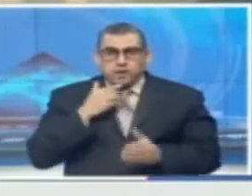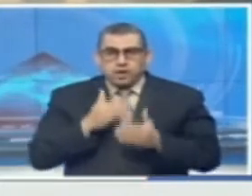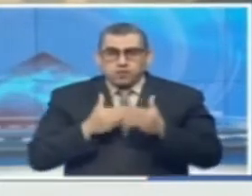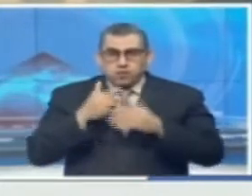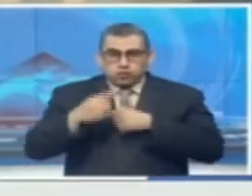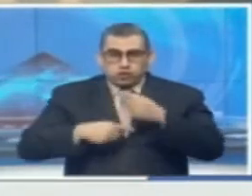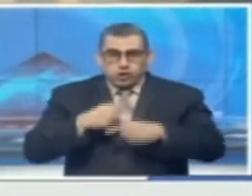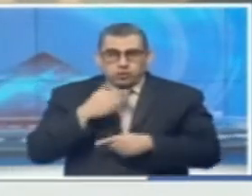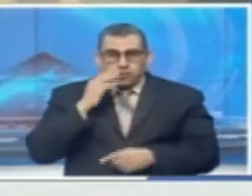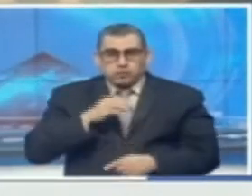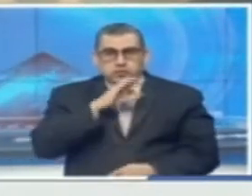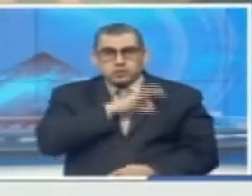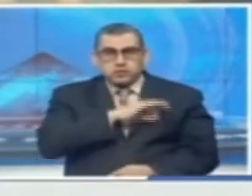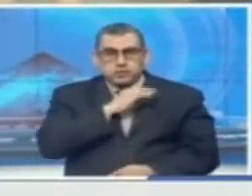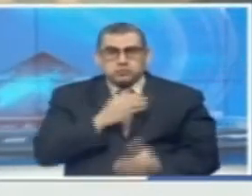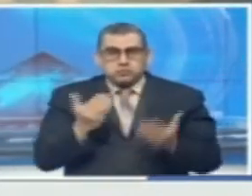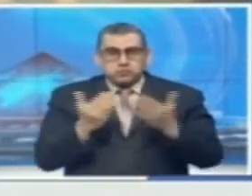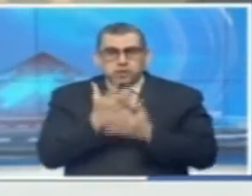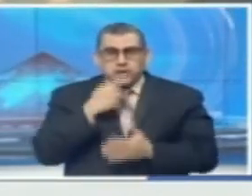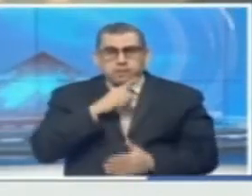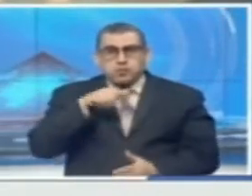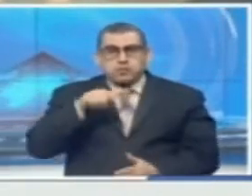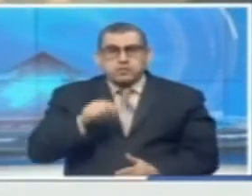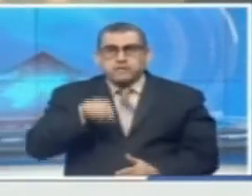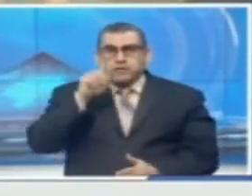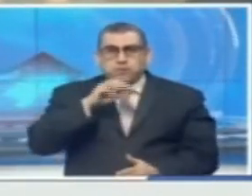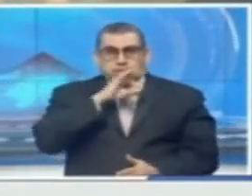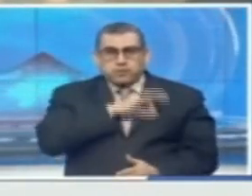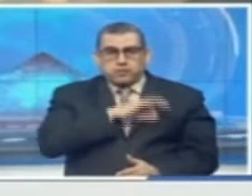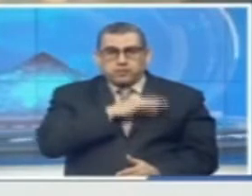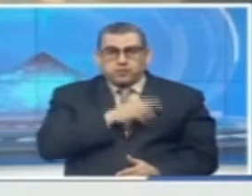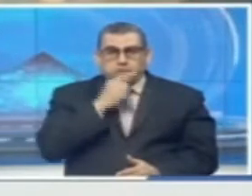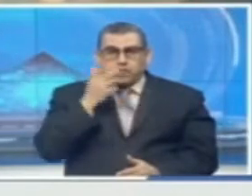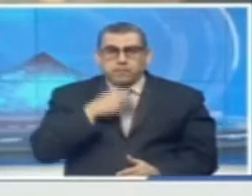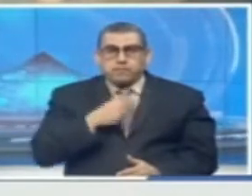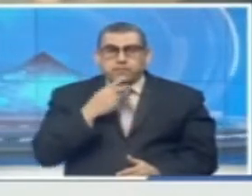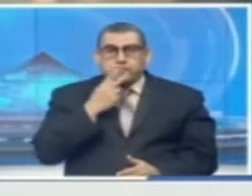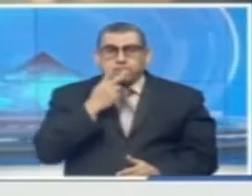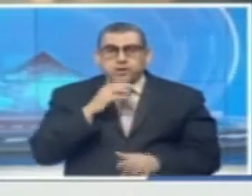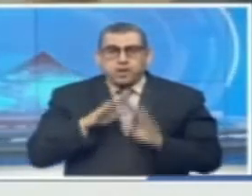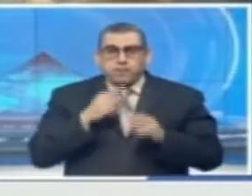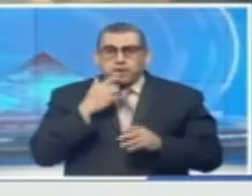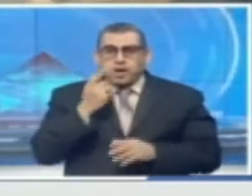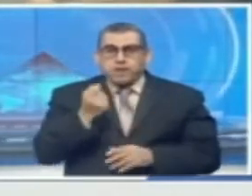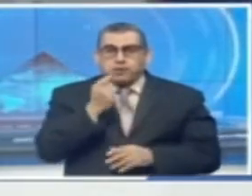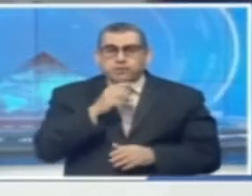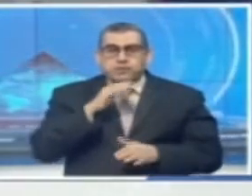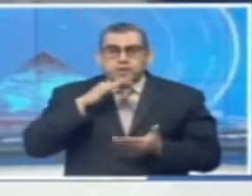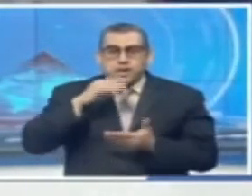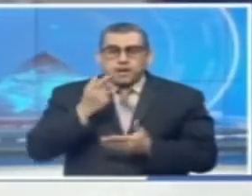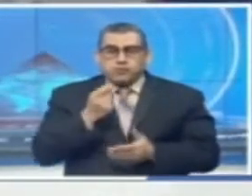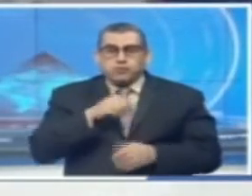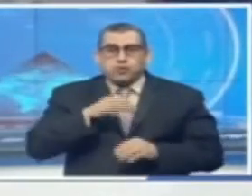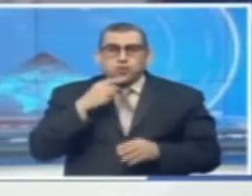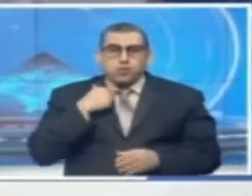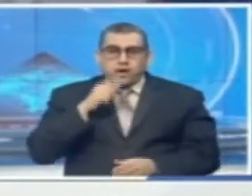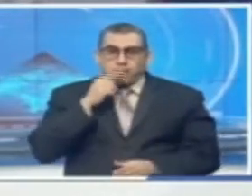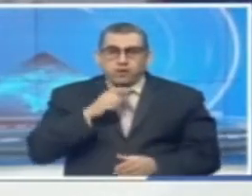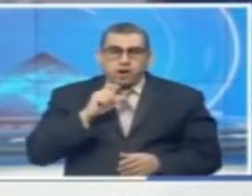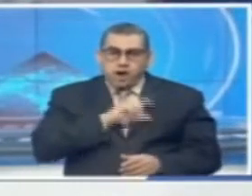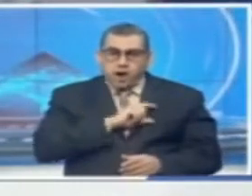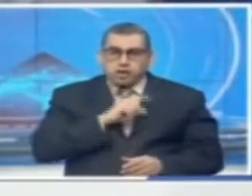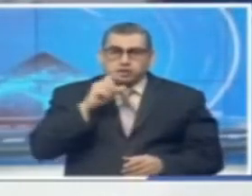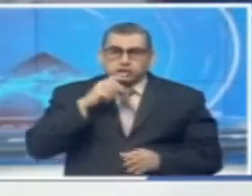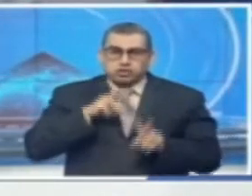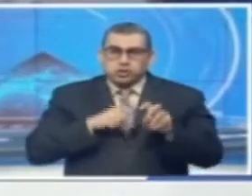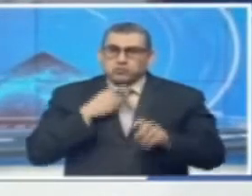عايز لي صفيحه بنزين تقريبا ب 160 جنيه. انا ال 200 كيلو بيعملوا معايا اسطوانه غاز بحوالي 55 جنيه. شغلي في القاهره وباجي من الشرقيه،